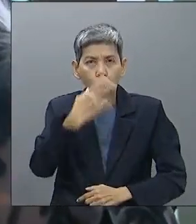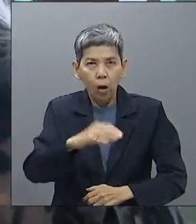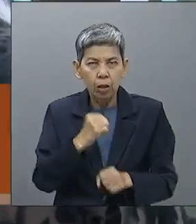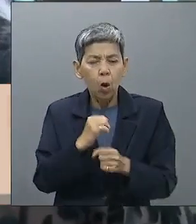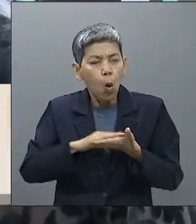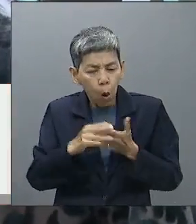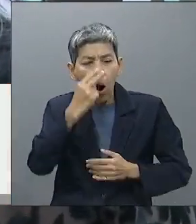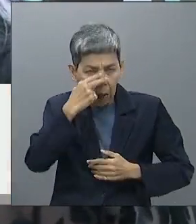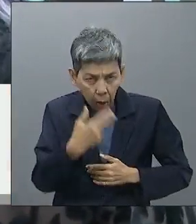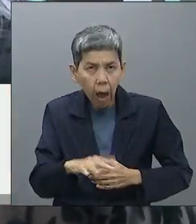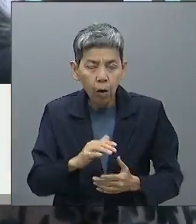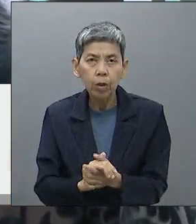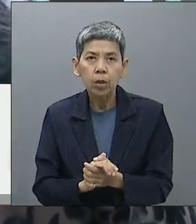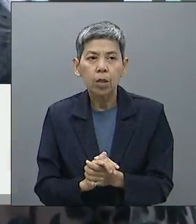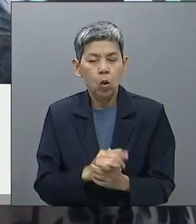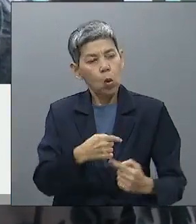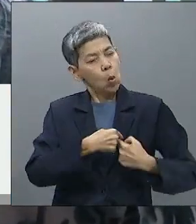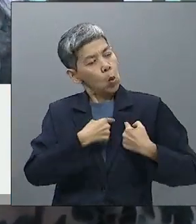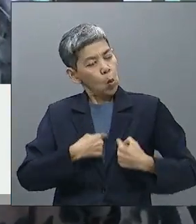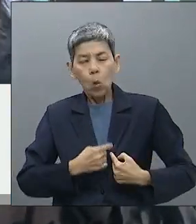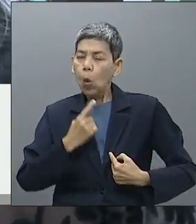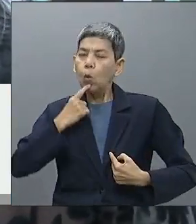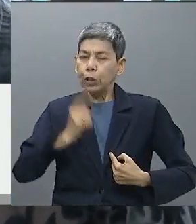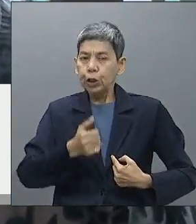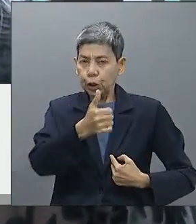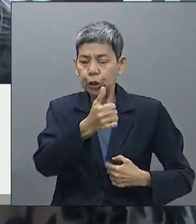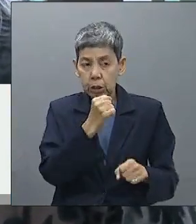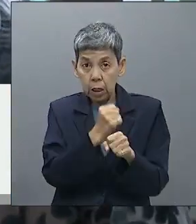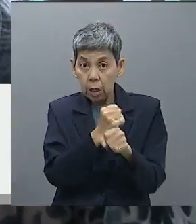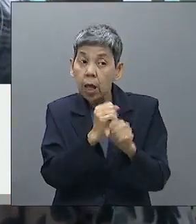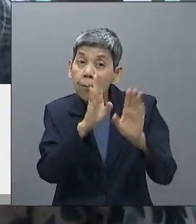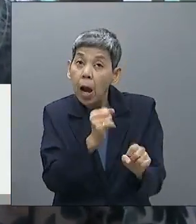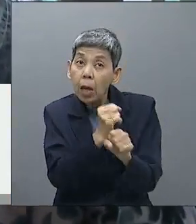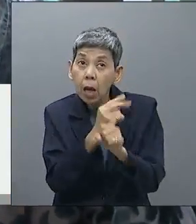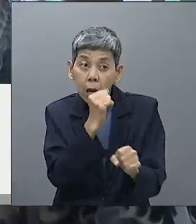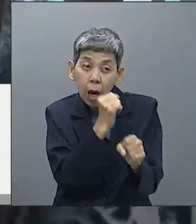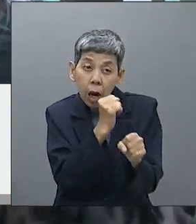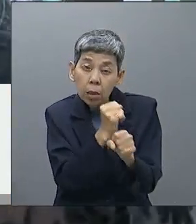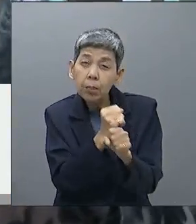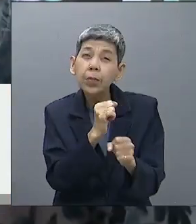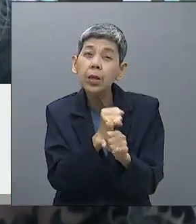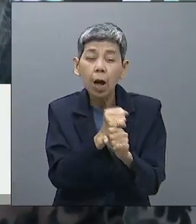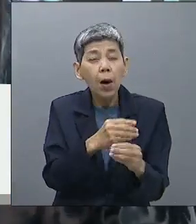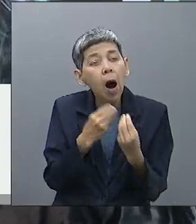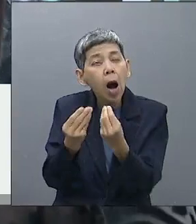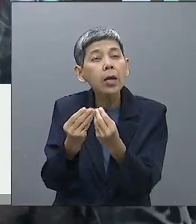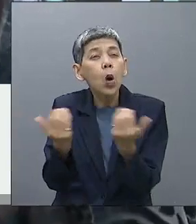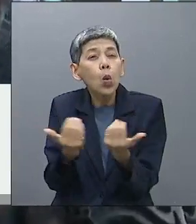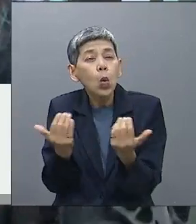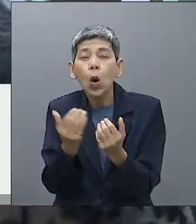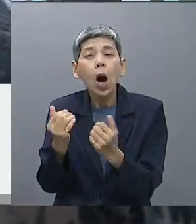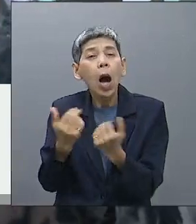าขอโทษขอโทษจากหัวใจการกระทำที่เขาทำให้น้องให้